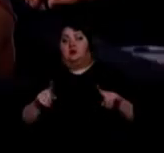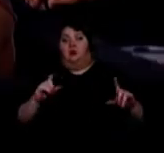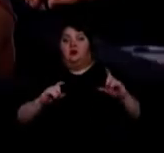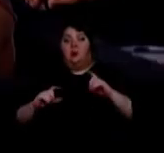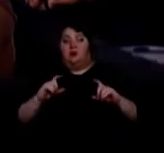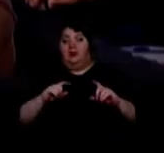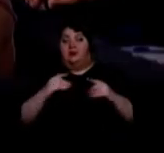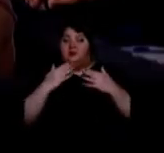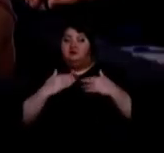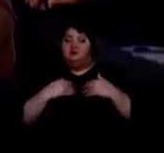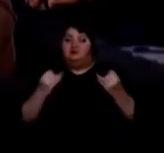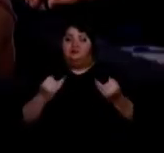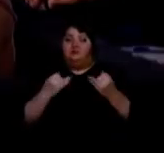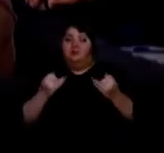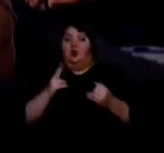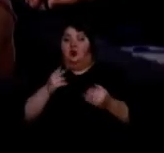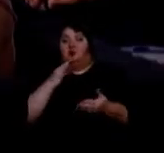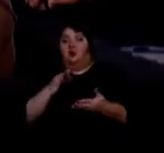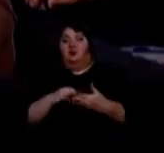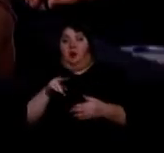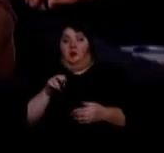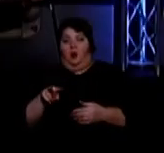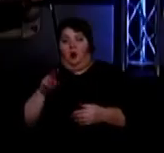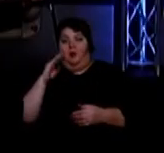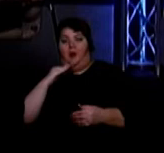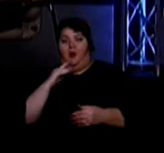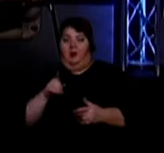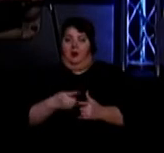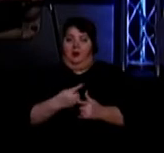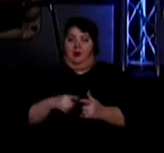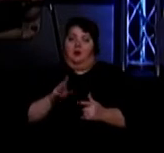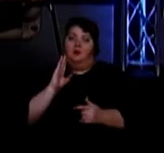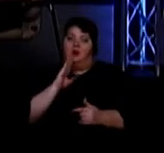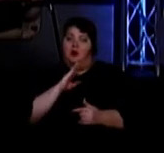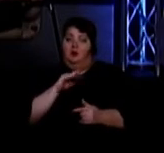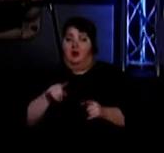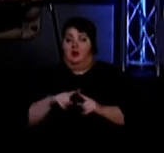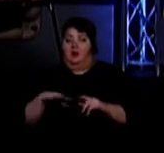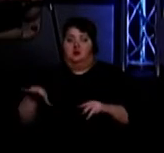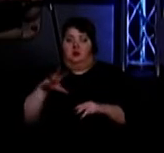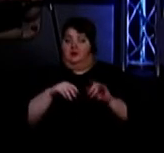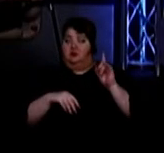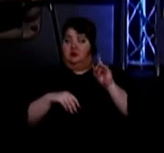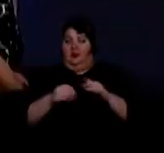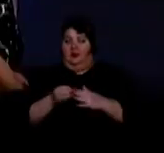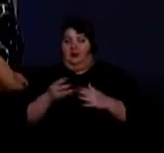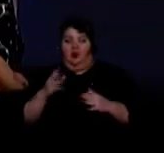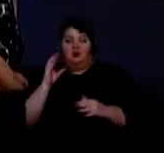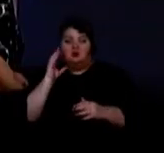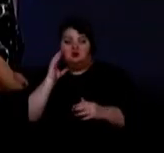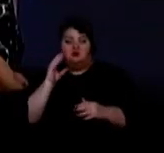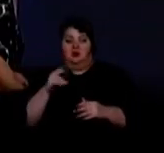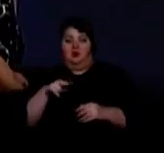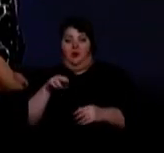очень интересуются этим, кто отвечает за пол ребенка, папа или мама. Так вот, чтобы все знали, дорогие слушатели, за